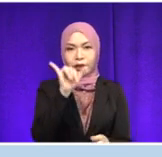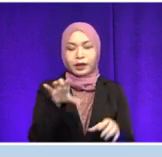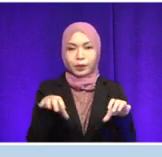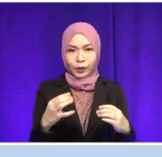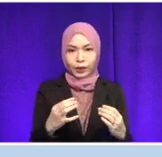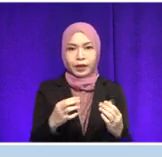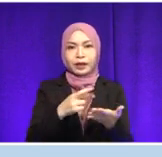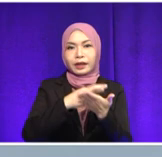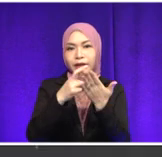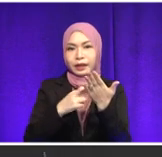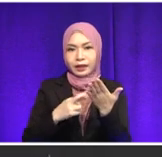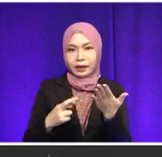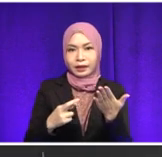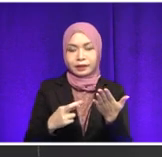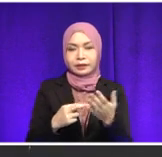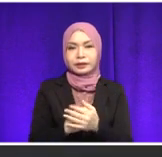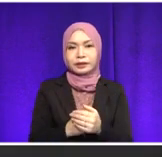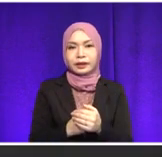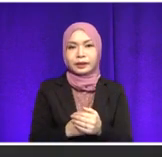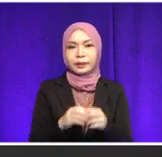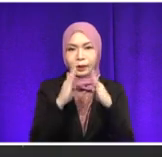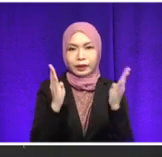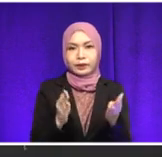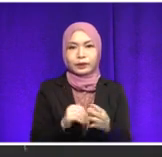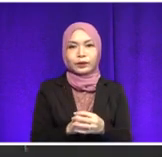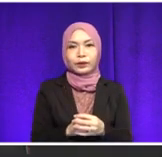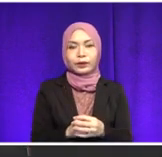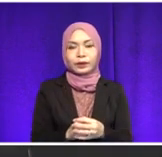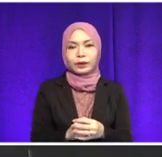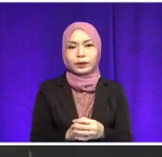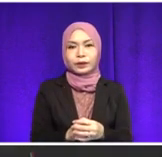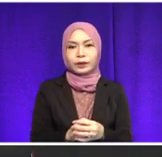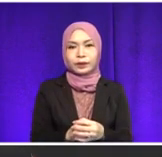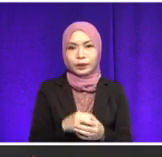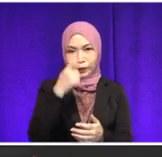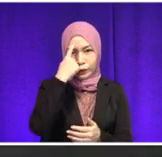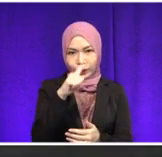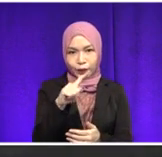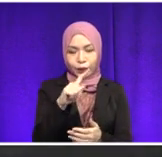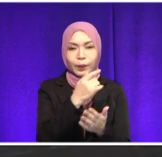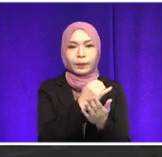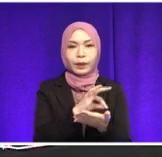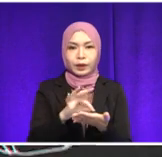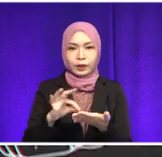sebagai seorang peri kebentuk inflarasi tugas dia adalah untuk melukis dan juga melekat